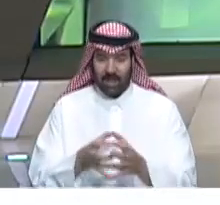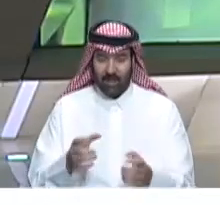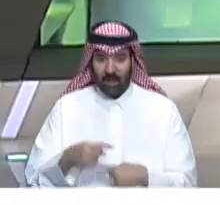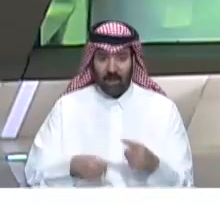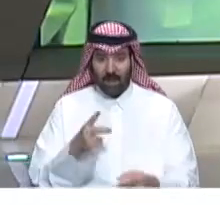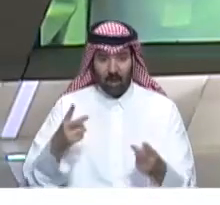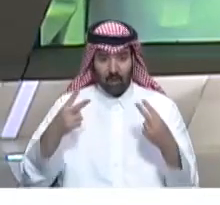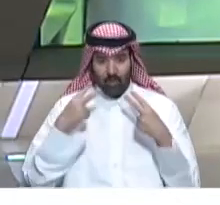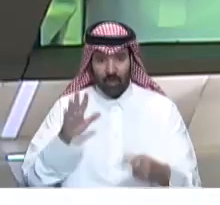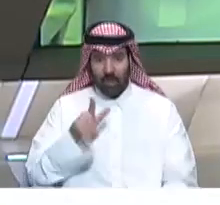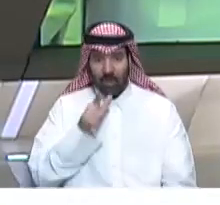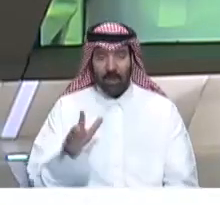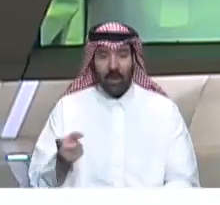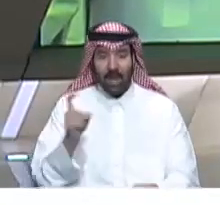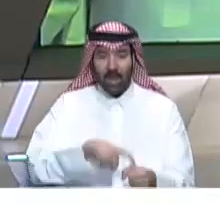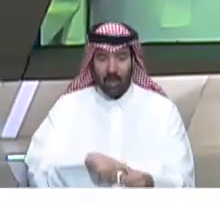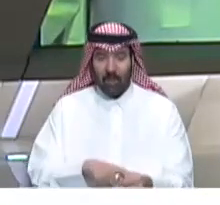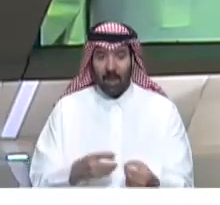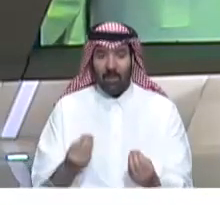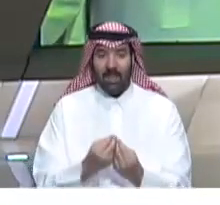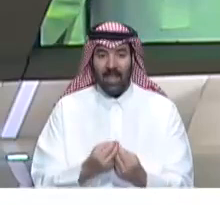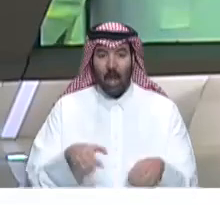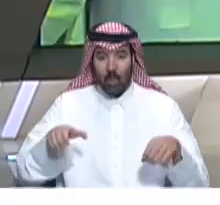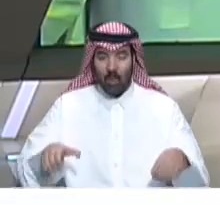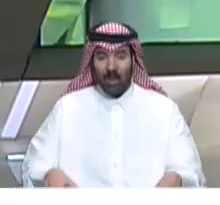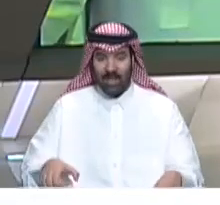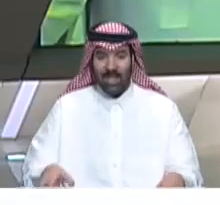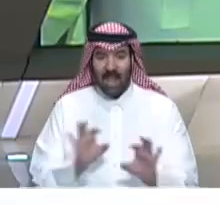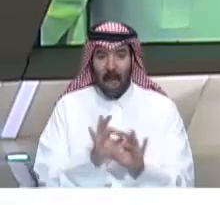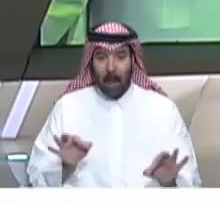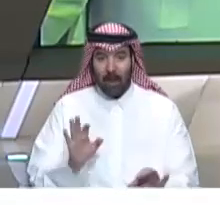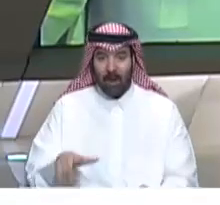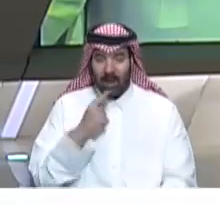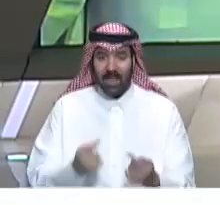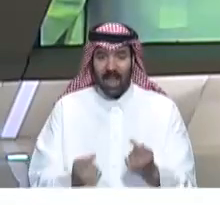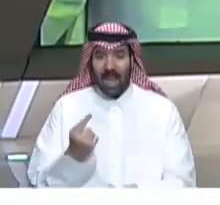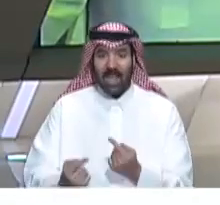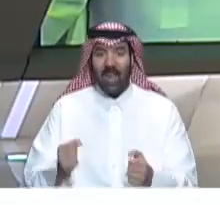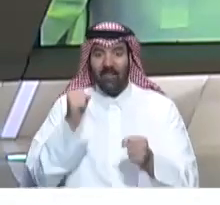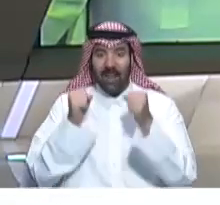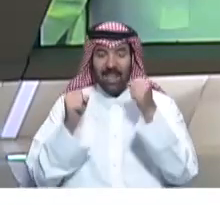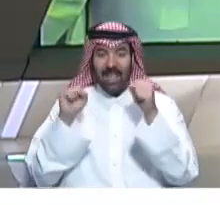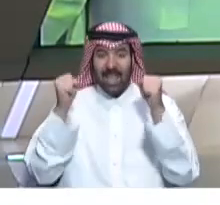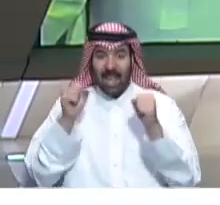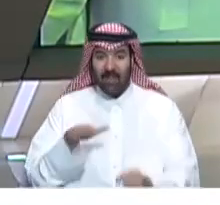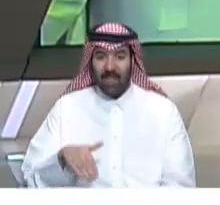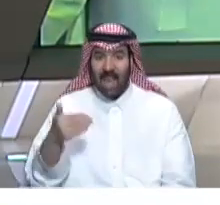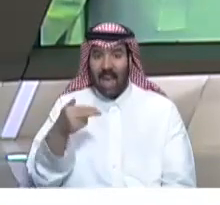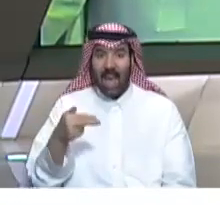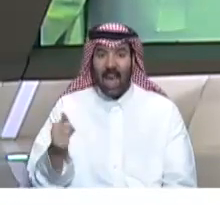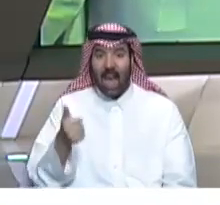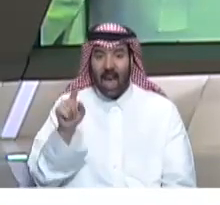لافي ومشاهدينا الكرام حول ذلك ينضم معي المدير العام للإدارة العامة للحدائق الأستاذ غازي الحسني